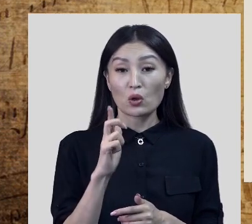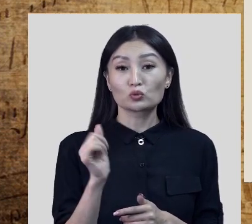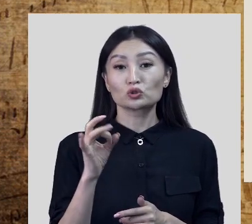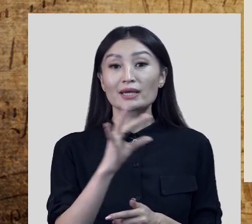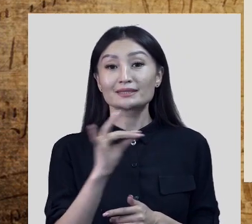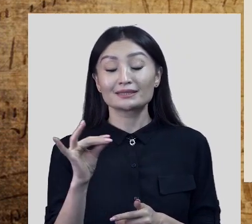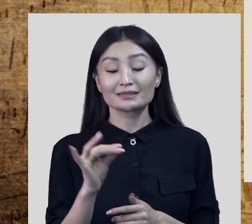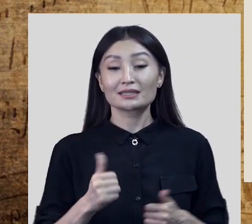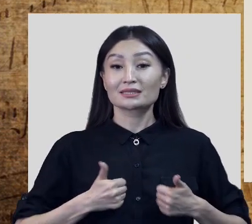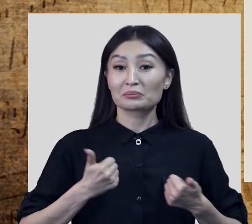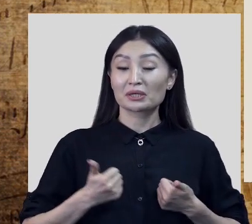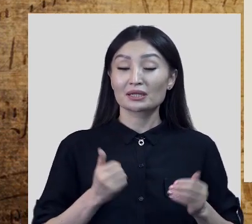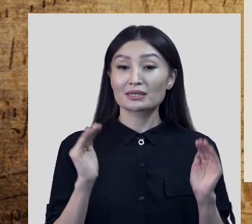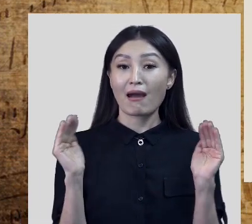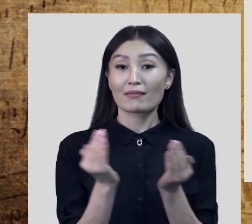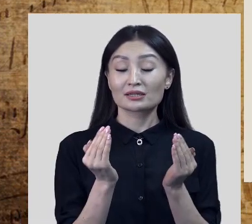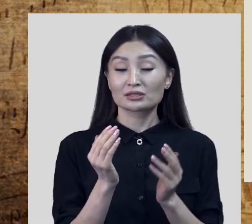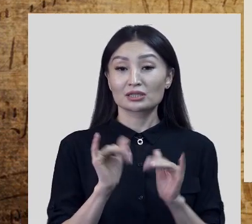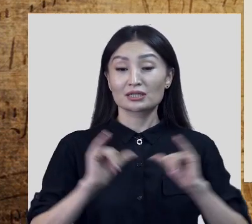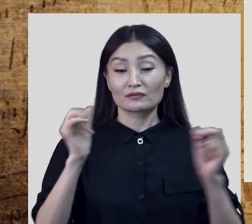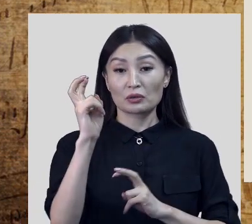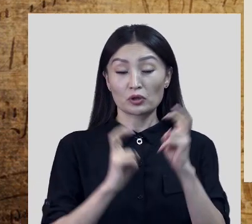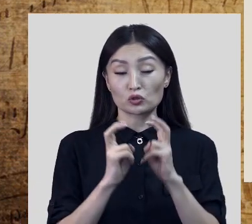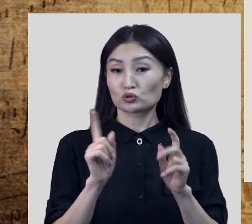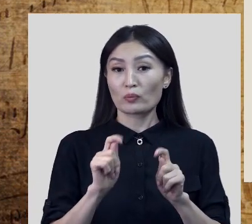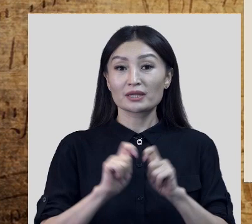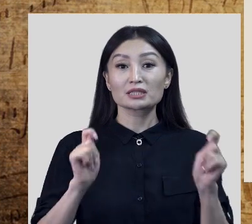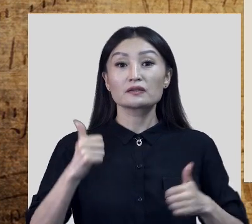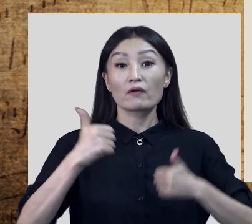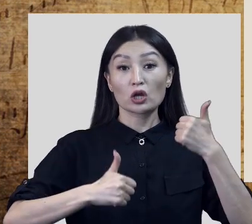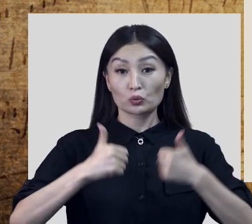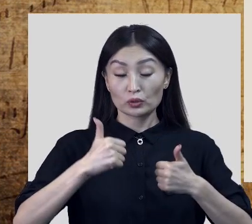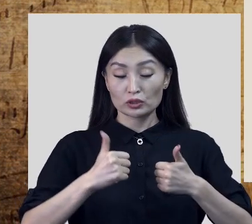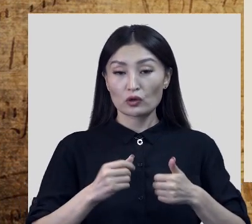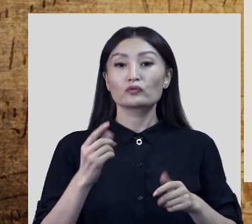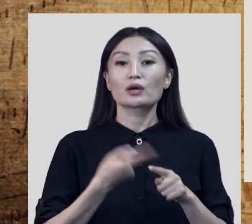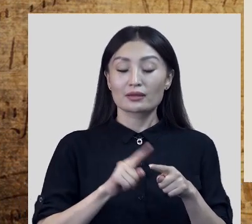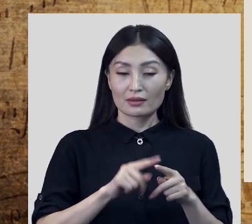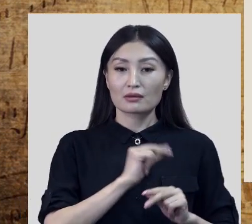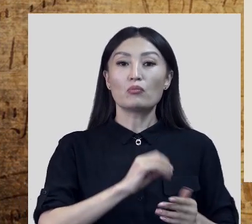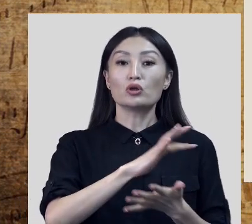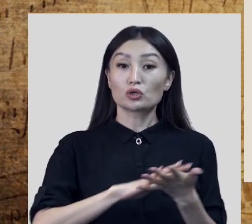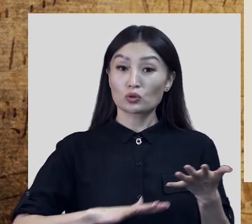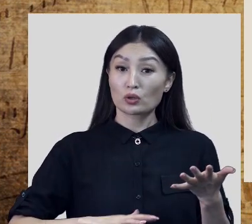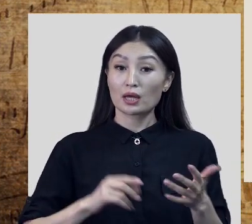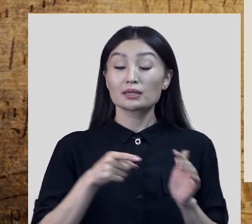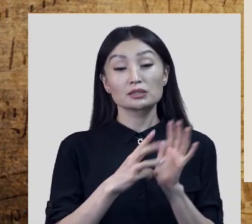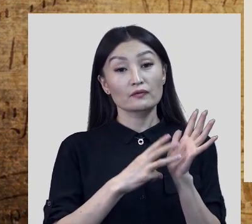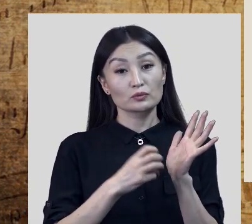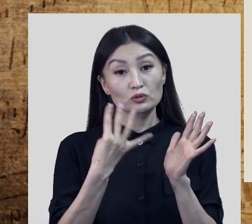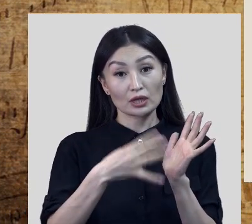всячески стремилась ограничить развитие промышленности чтобы не создавать новых конкурентов все-таки этот процесс шел а в